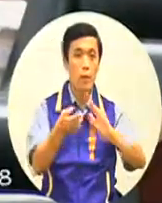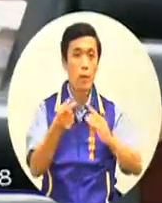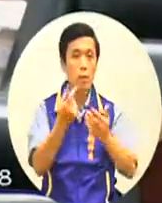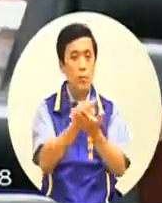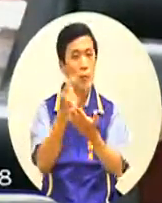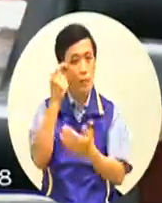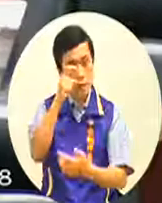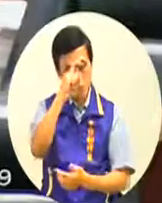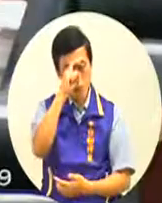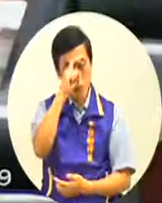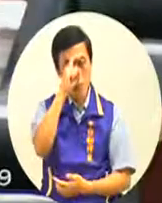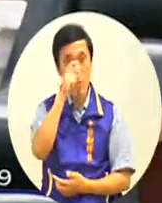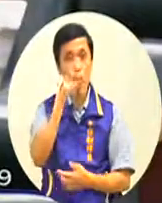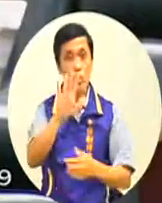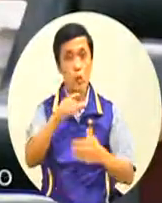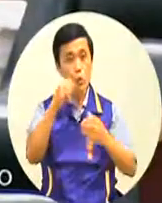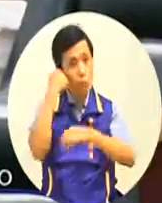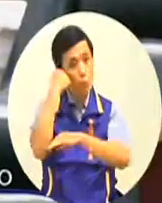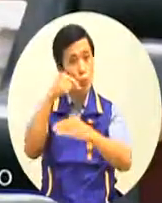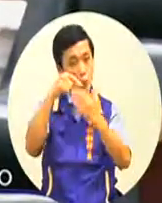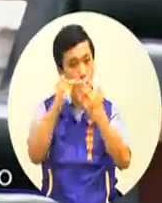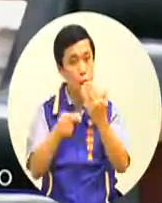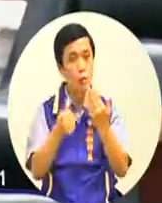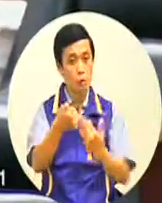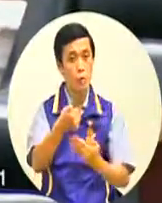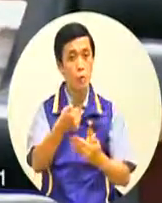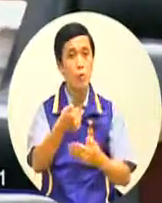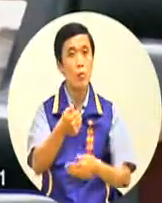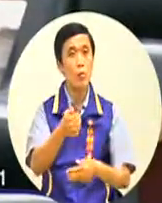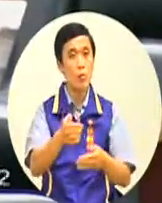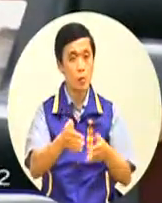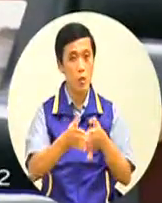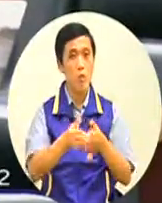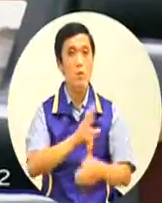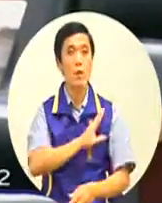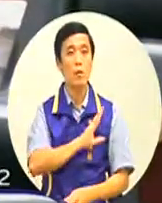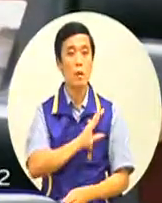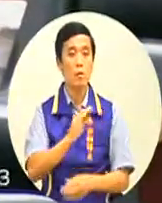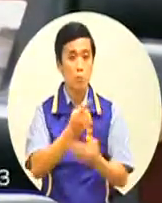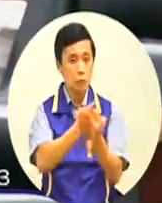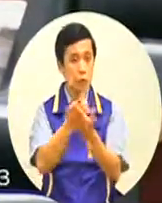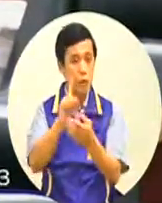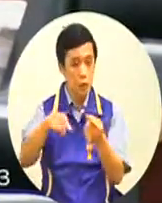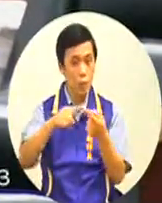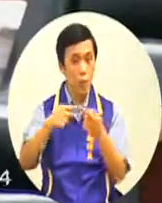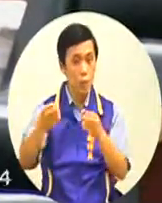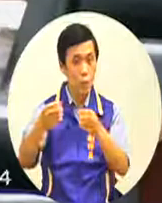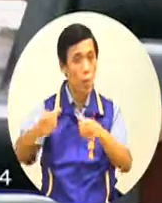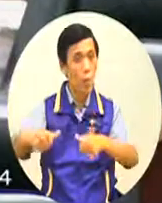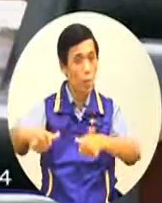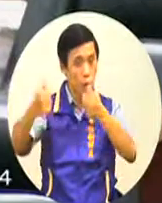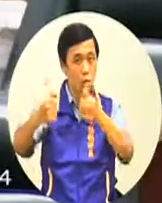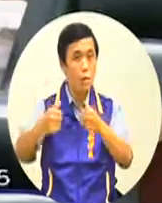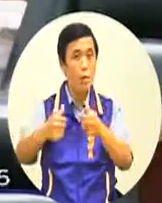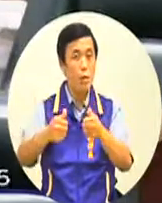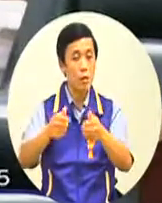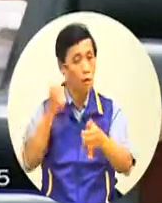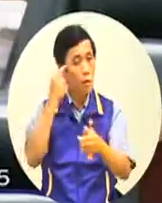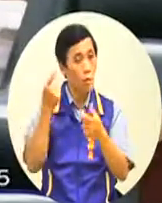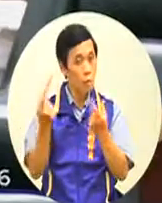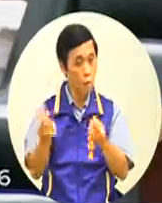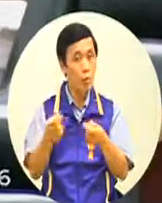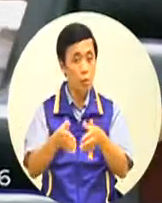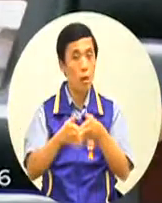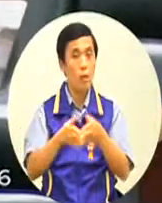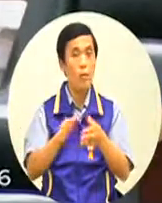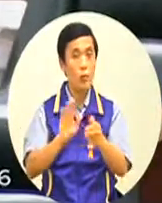得在这个社会里面其实应该有一个取得平衡的一个共识点啊。那这部分真的是主委会比较辛